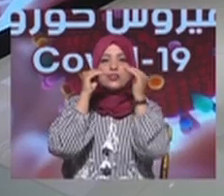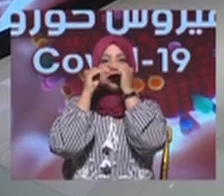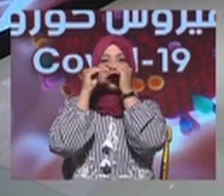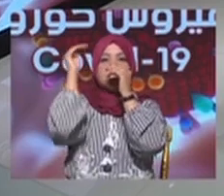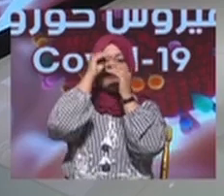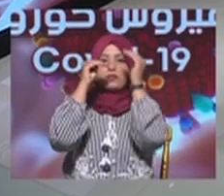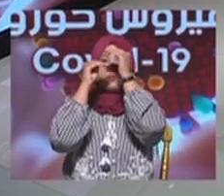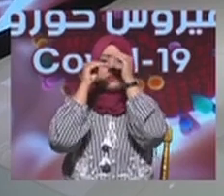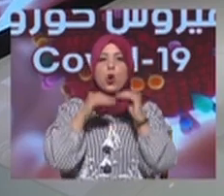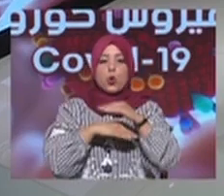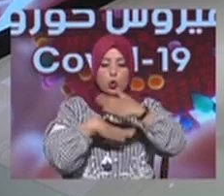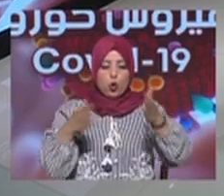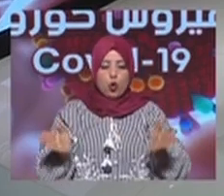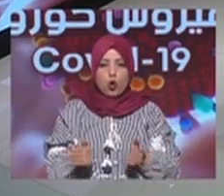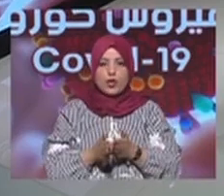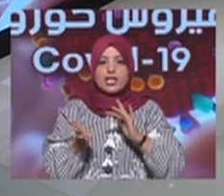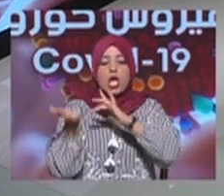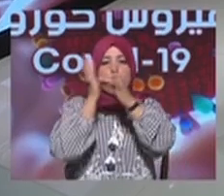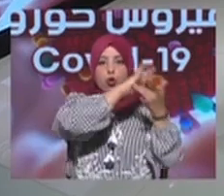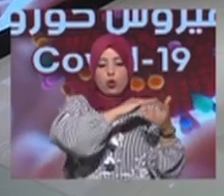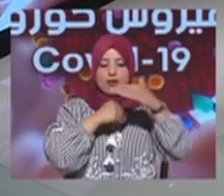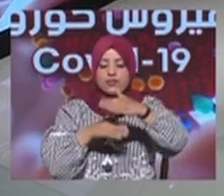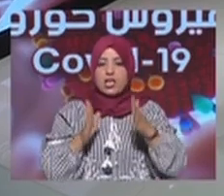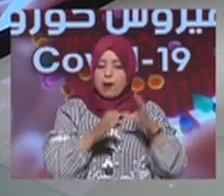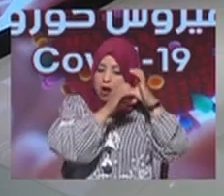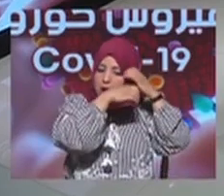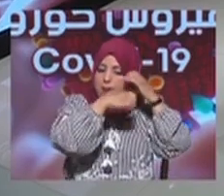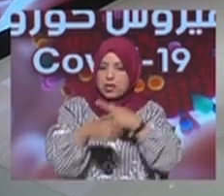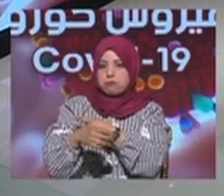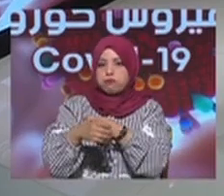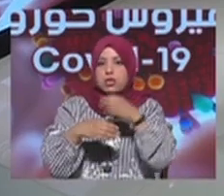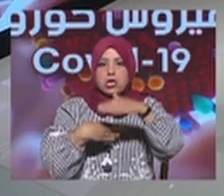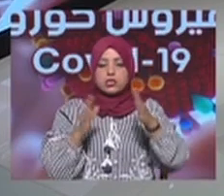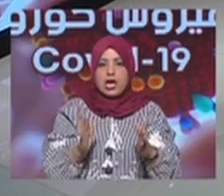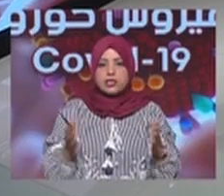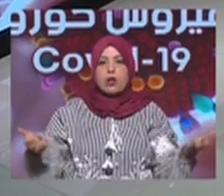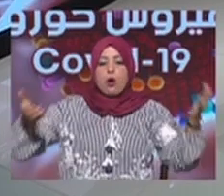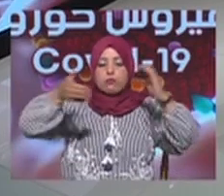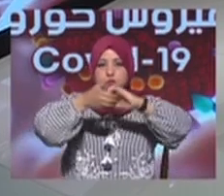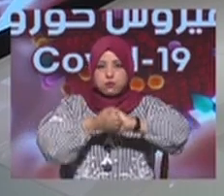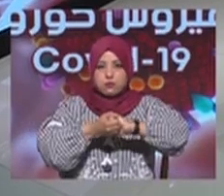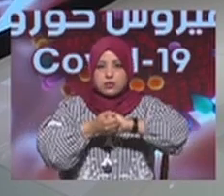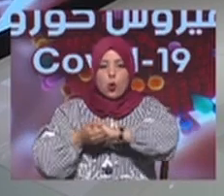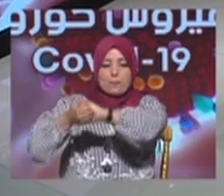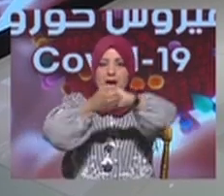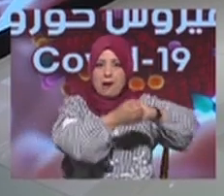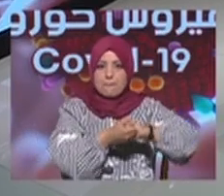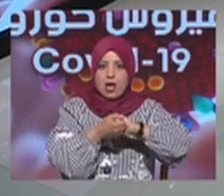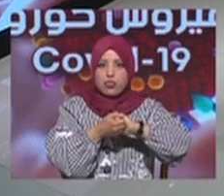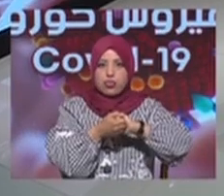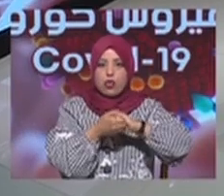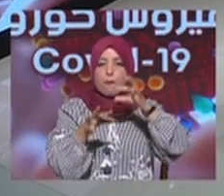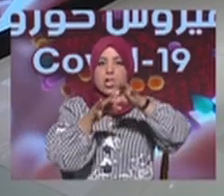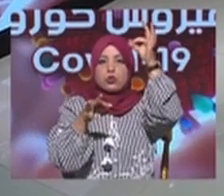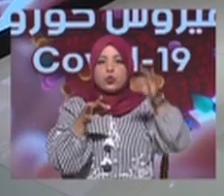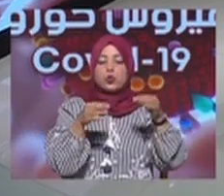معناتها المخابر الكل اللي توا دخلت معنا في البرنامج انها هي زاد الناس الكل اللي عندهم دي زيشانتيون بوزيتيف،